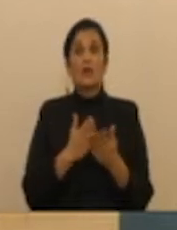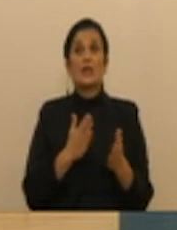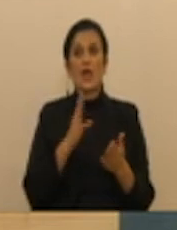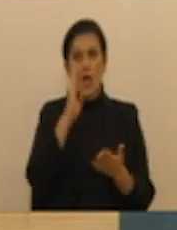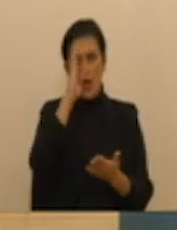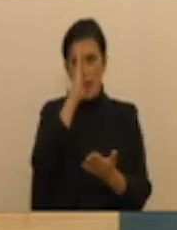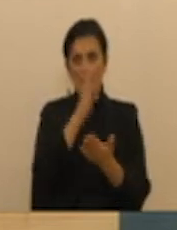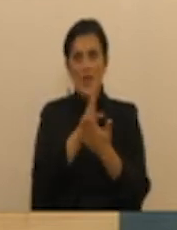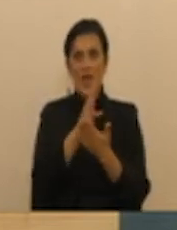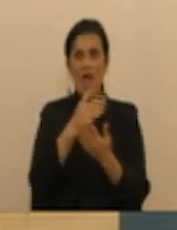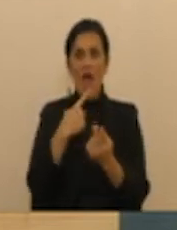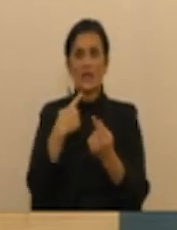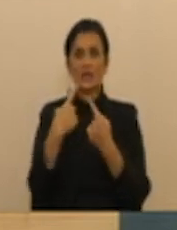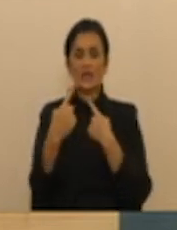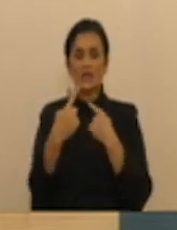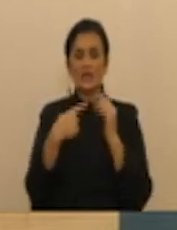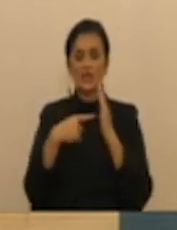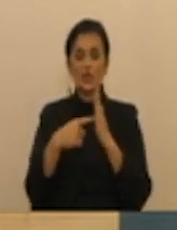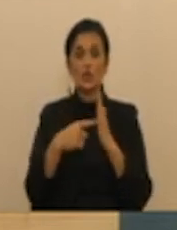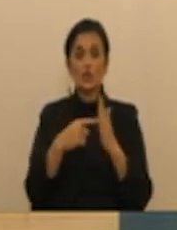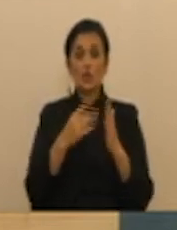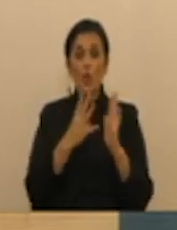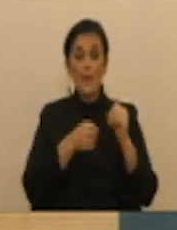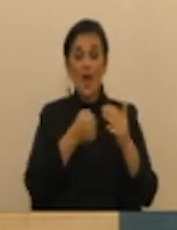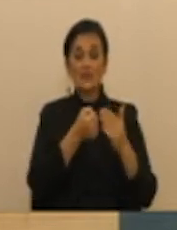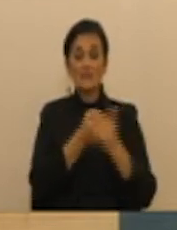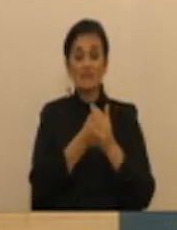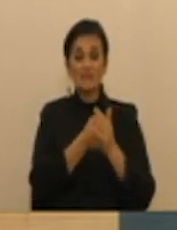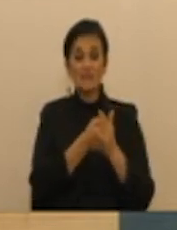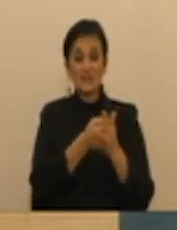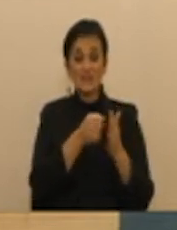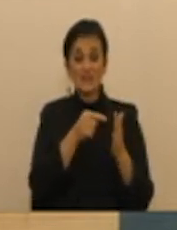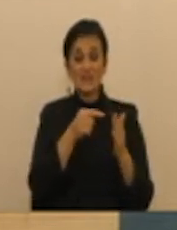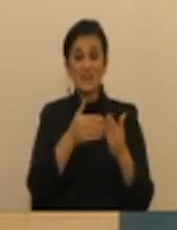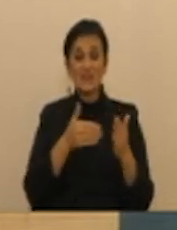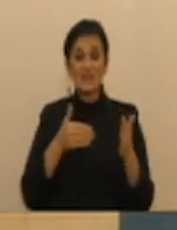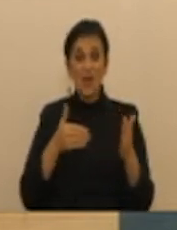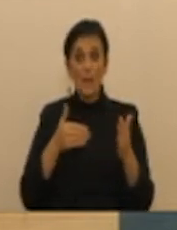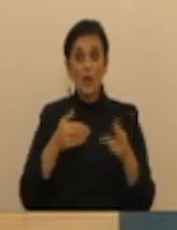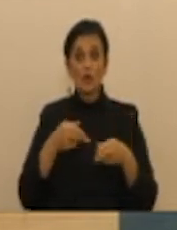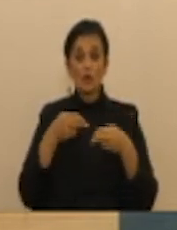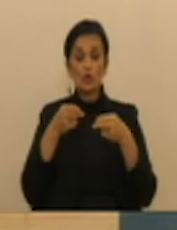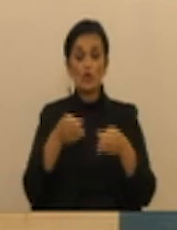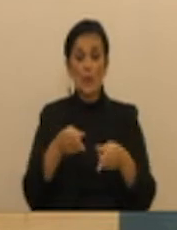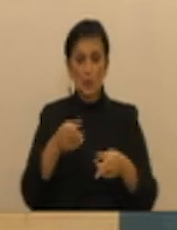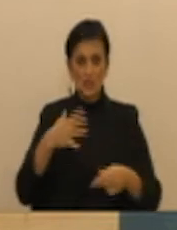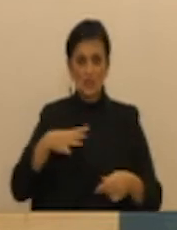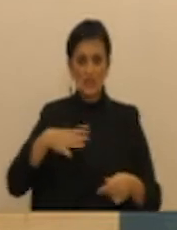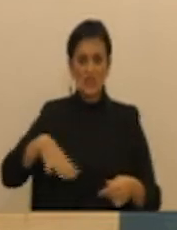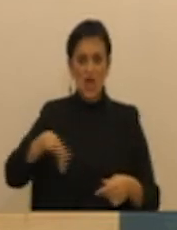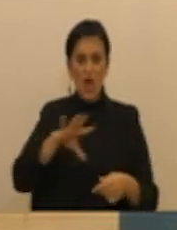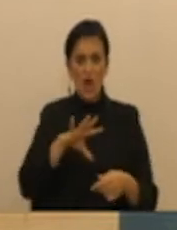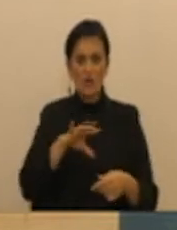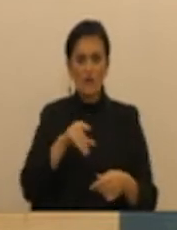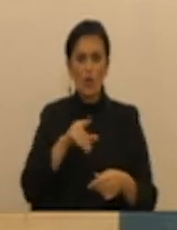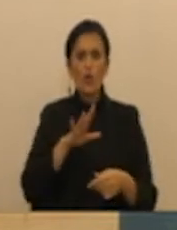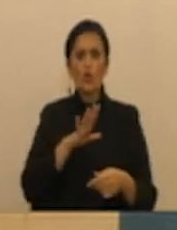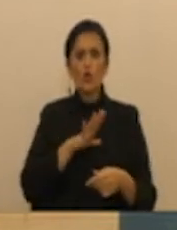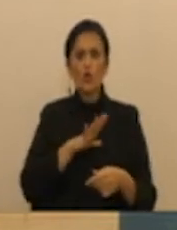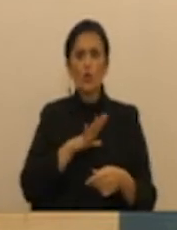პირდაპირი დიალოგი 98 წლამდე ბაგავში და ის ჩამოდიოდნენ საქართველოში და თითქმის მიყვანილი